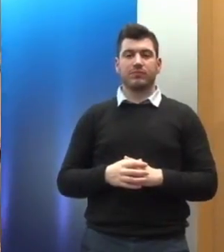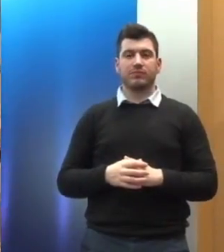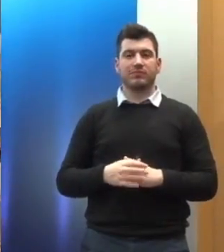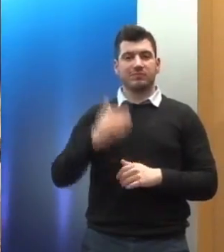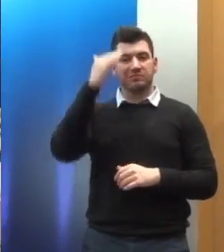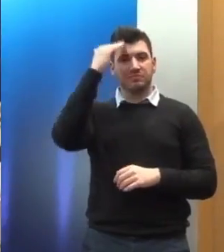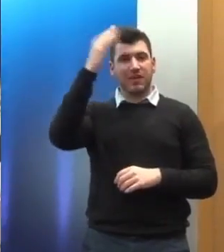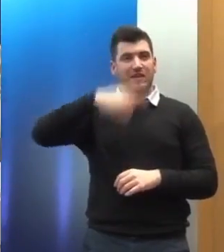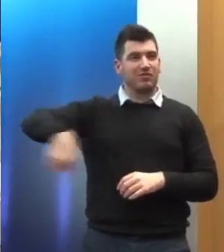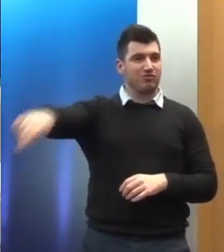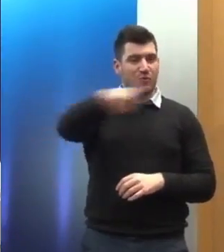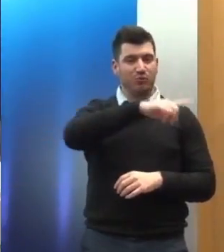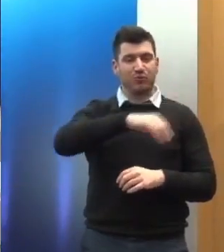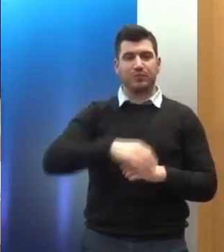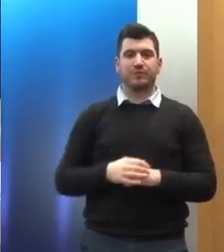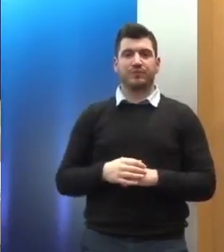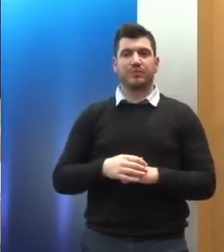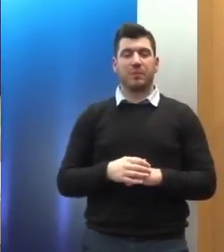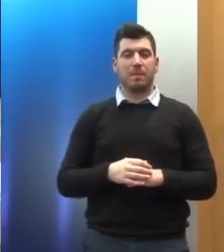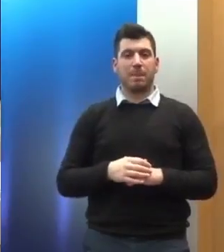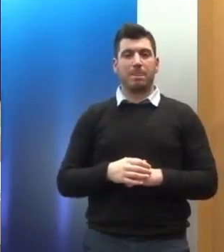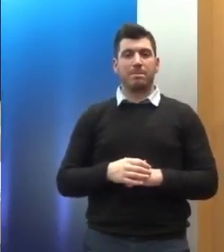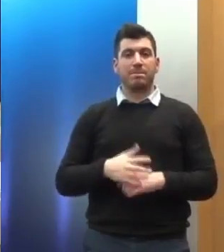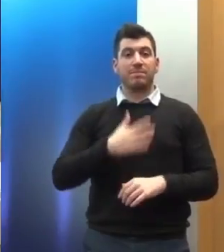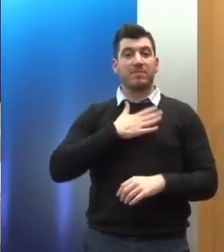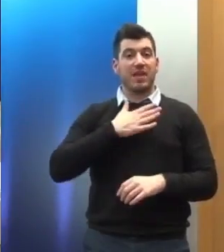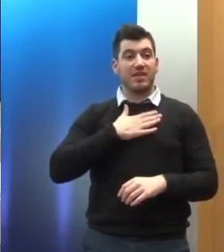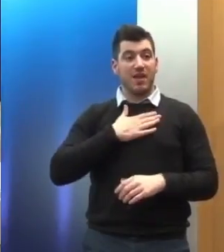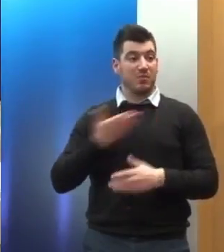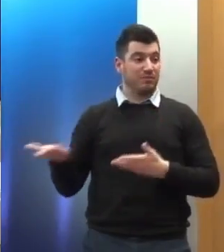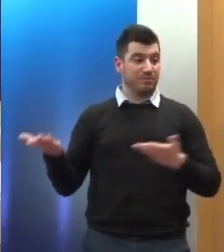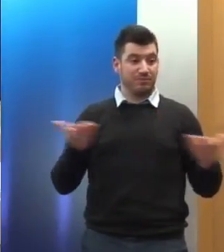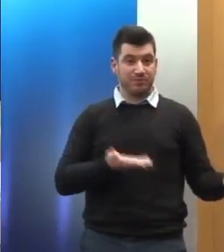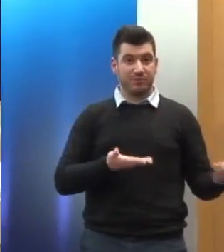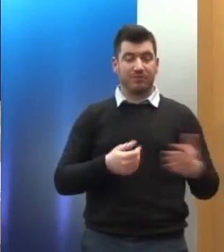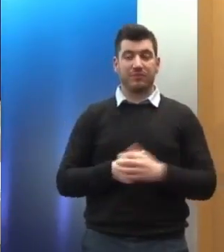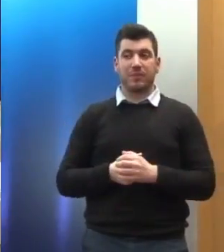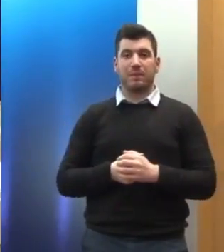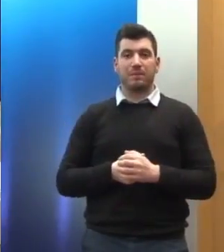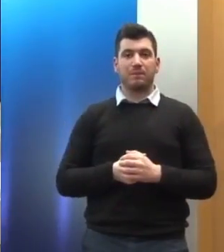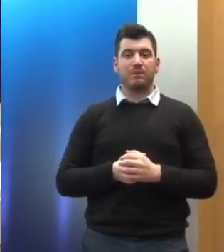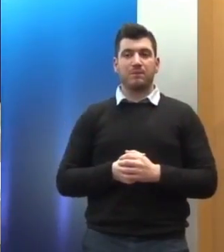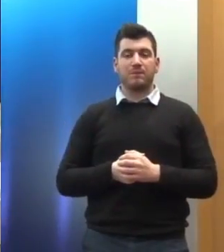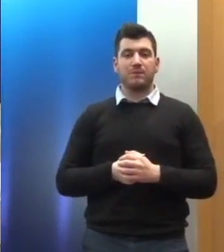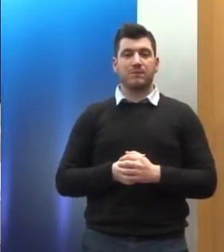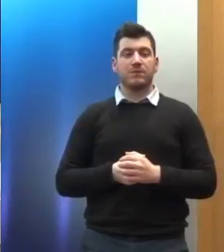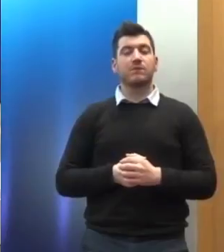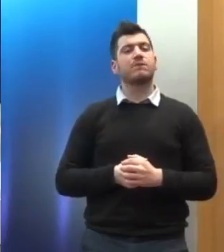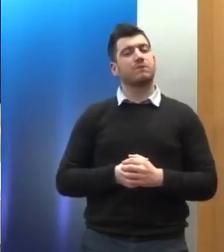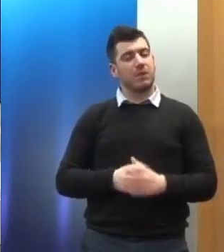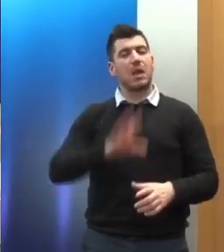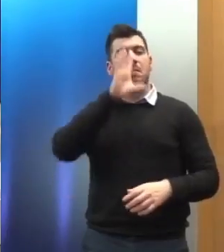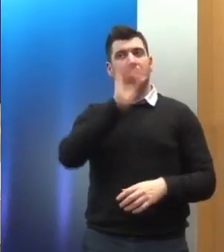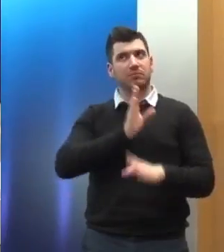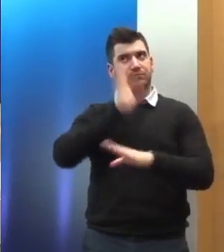Καλησπέρα σε όλες και σε όλους. Χαίρομαι που είμαι σήμερα μαζί σας. Είχα την τιμή να εκπροσωπήσω τη